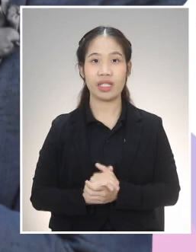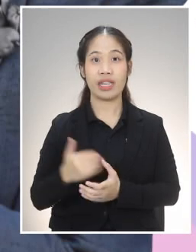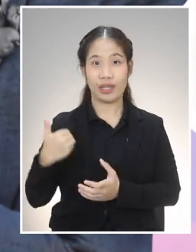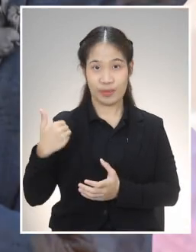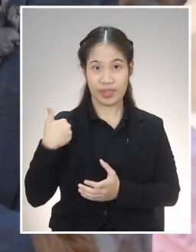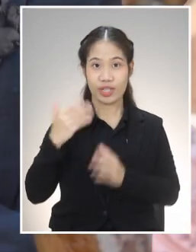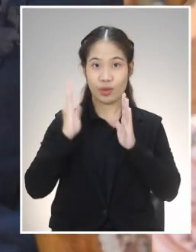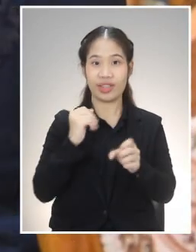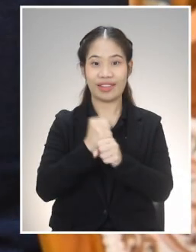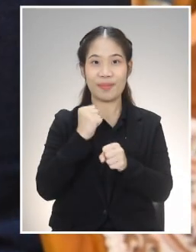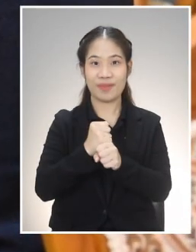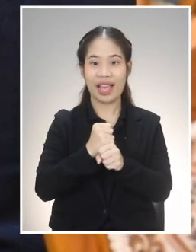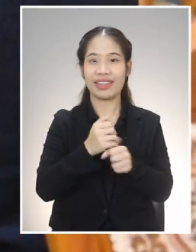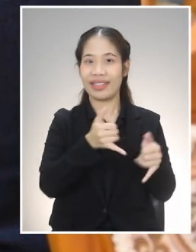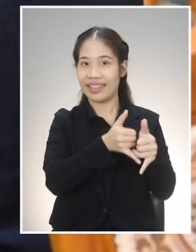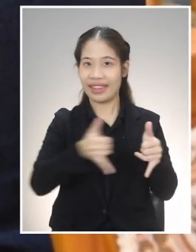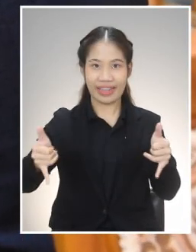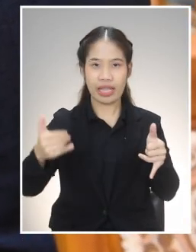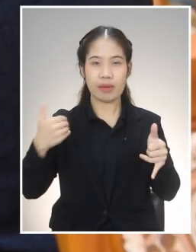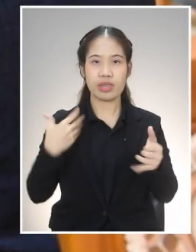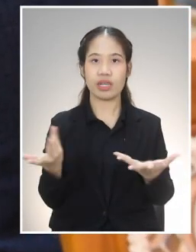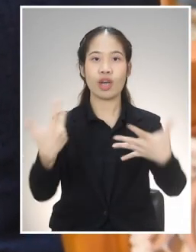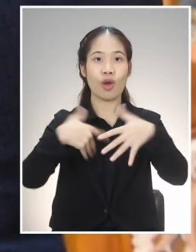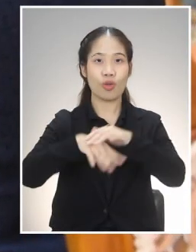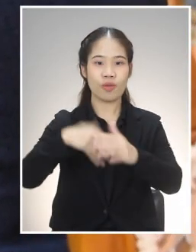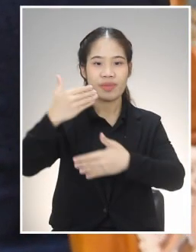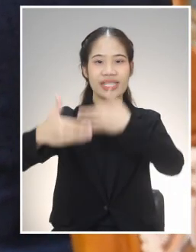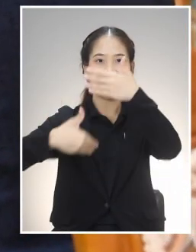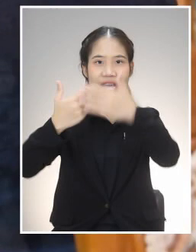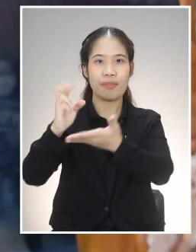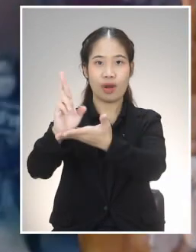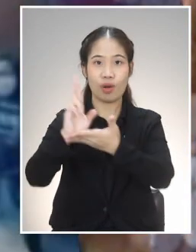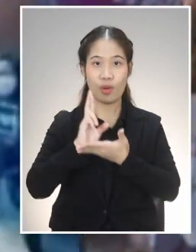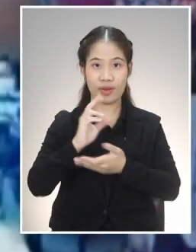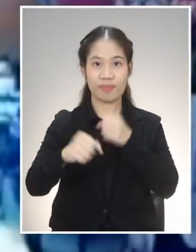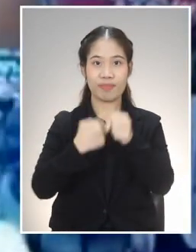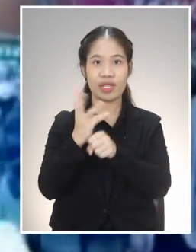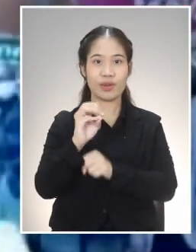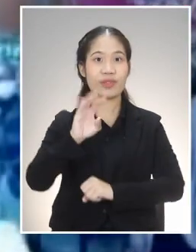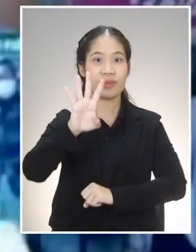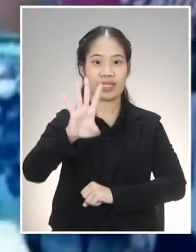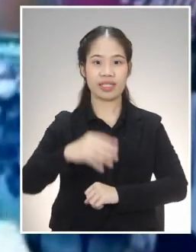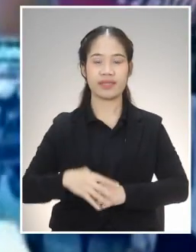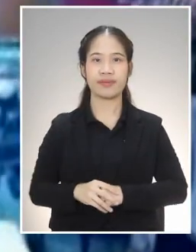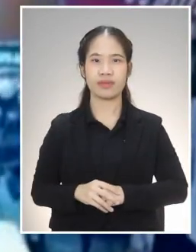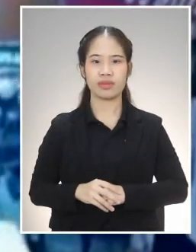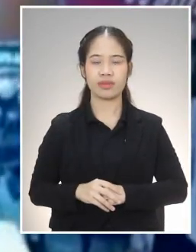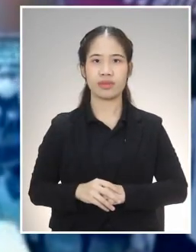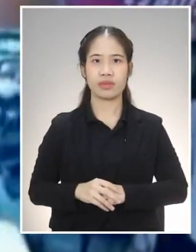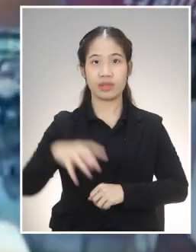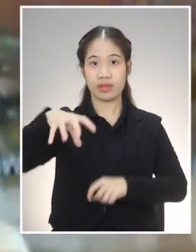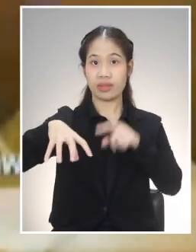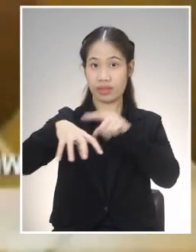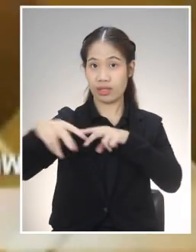ด้วยข้าราชการในสังกัดเข้าร่วมพิธีมอบรางวัลเลิศรัฐประจำปี 2564สถานคุ้มครองและพัฒนา